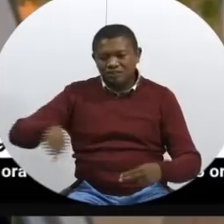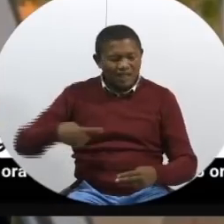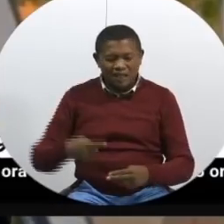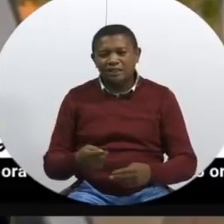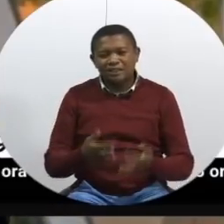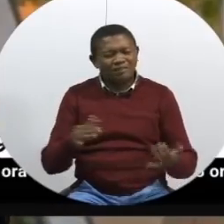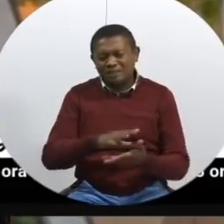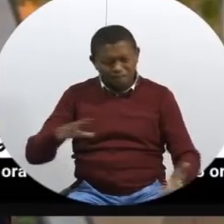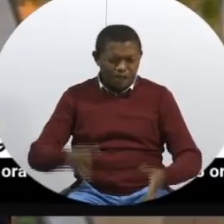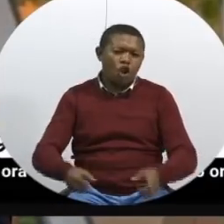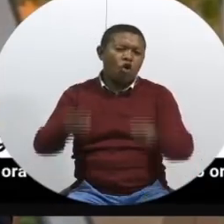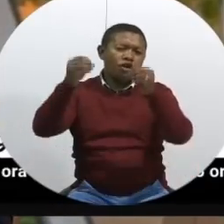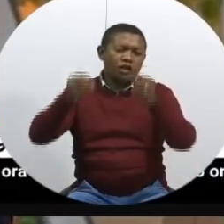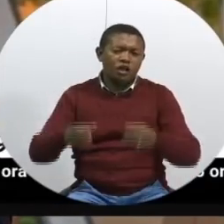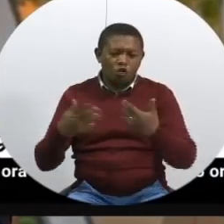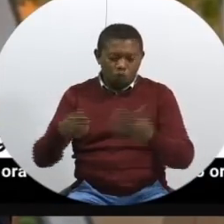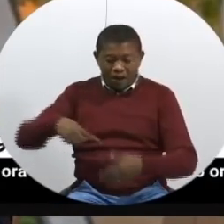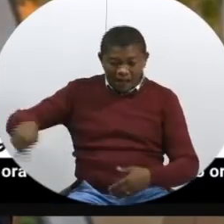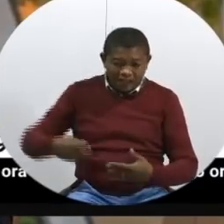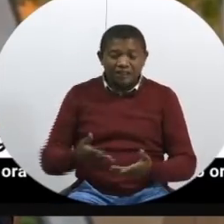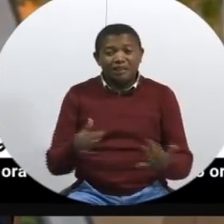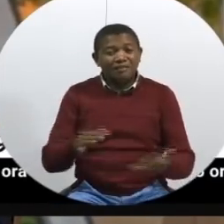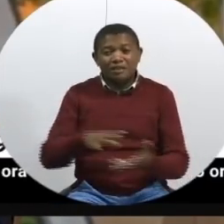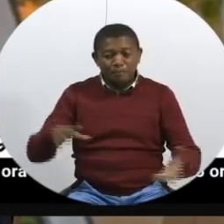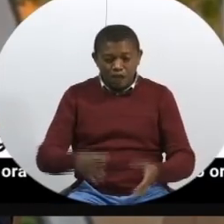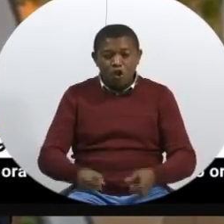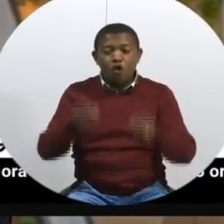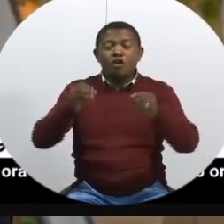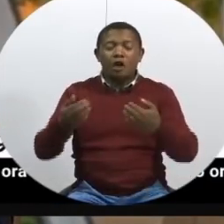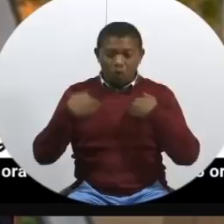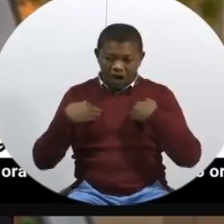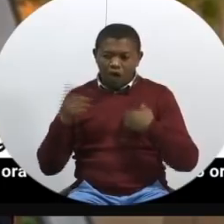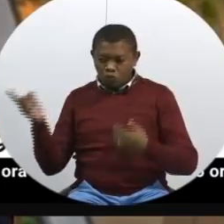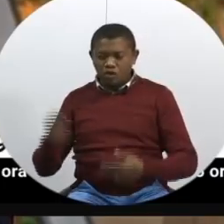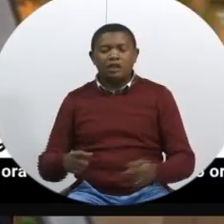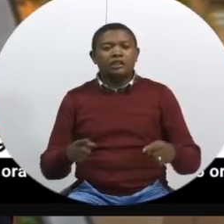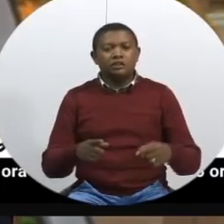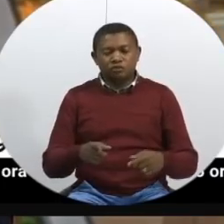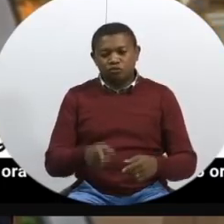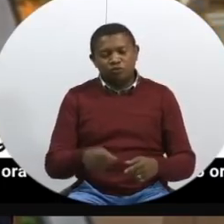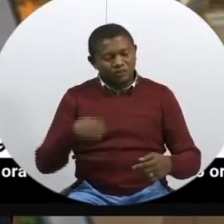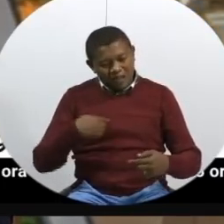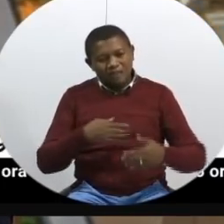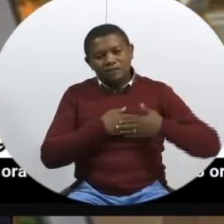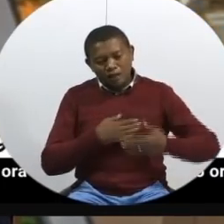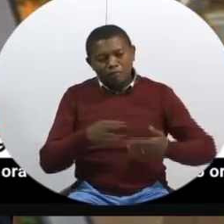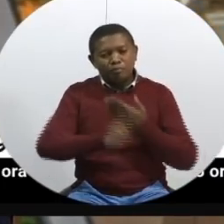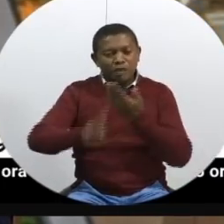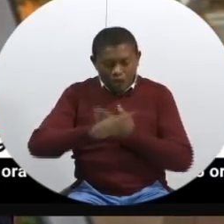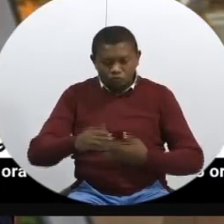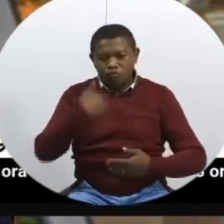a lahara-pamehana loatra amiko a ny ainy ny vahoaka malagasy a ny tsinjovana ny vahoaka malagasy a ary tsy